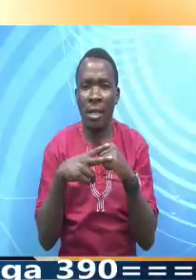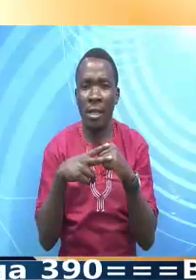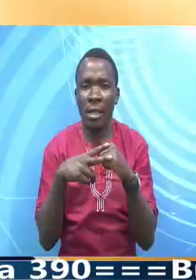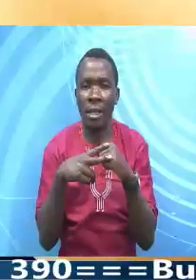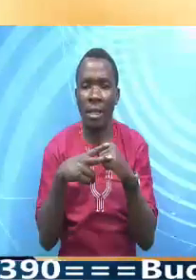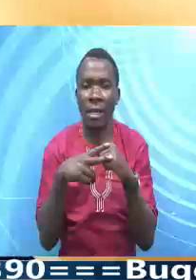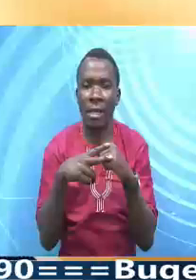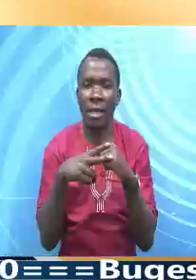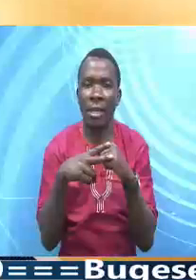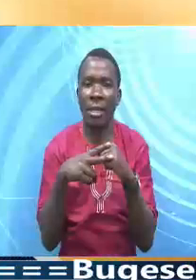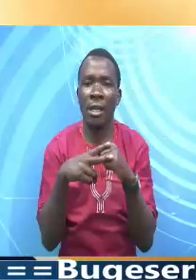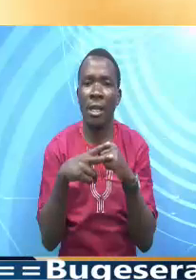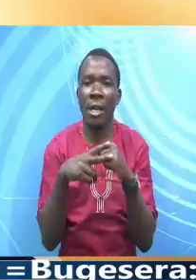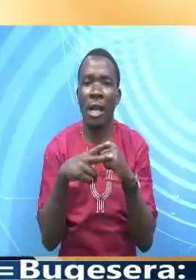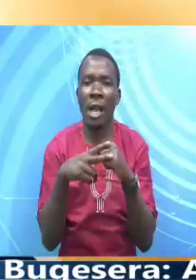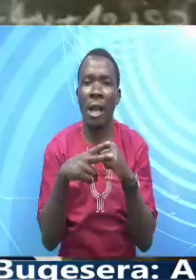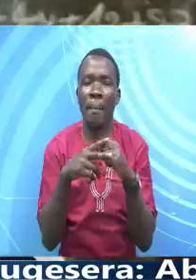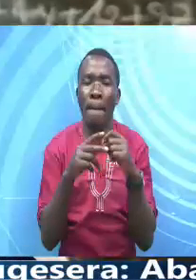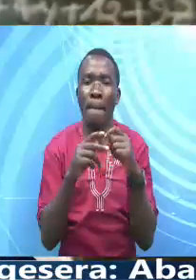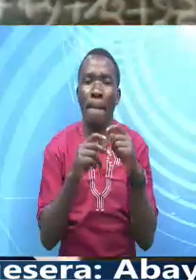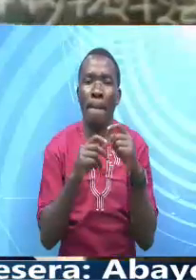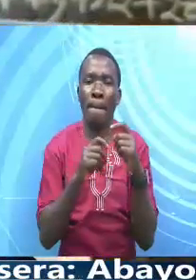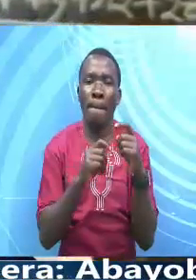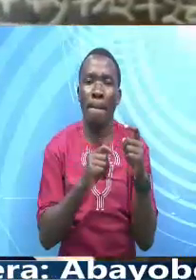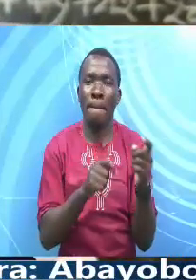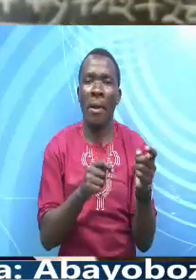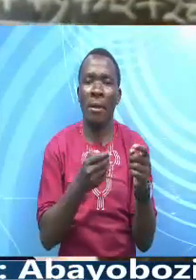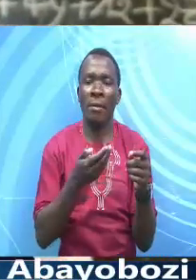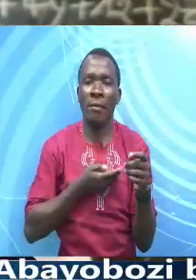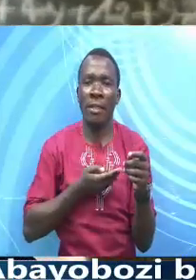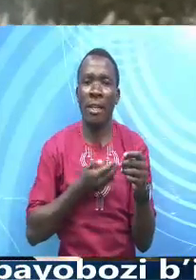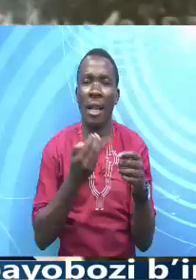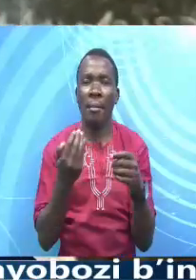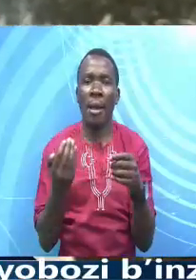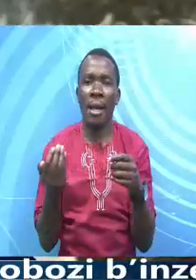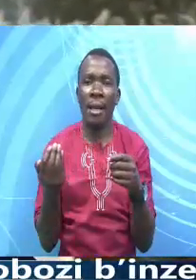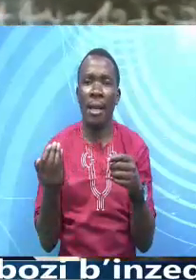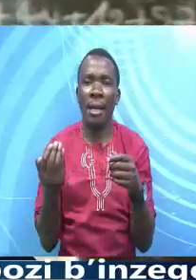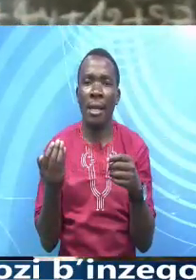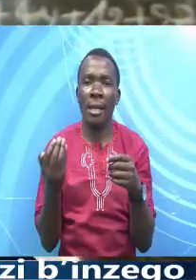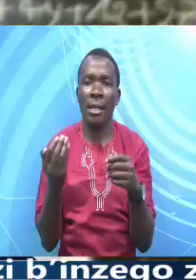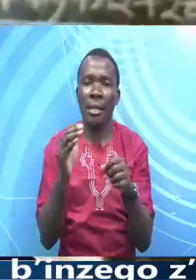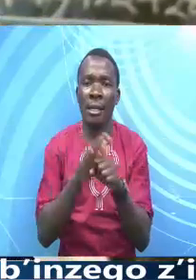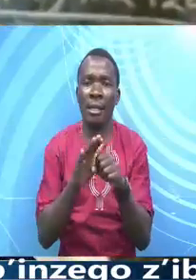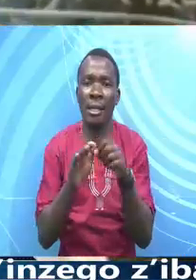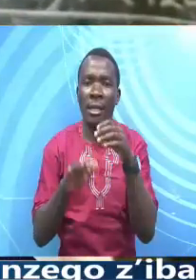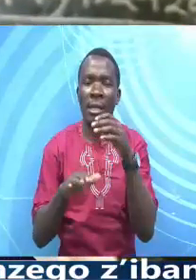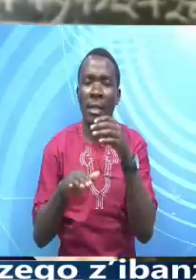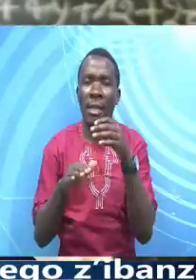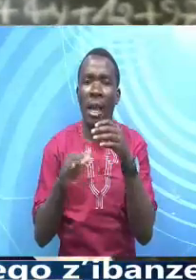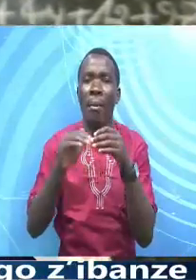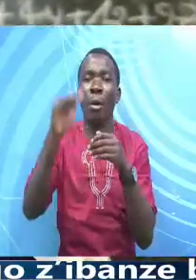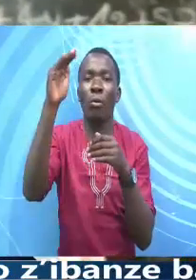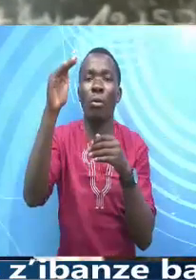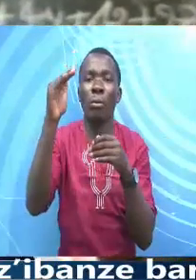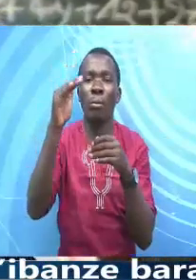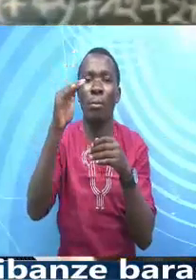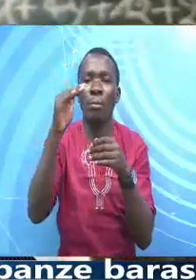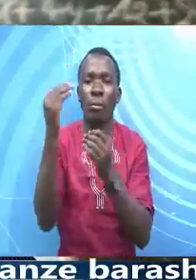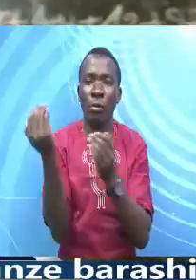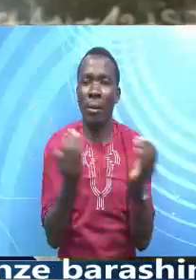y'aho baherereye abatewe inda dufite abana batatu harimo imbogamizi cyane cyane ku bana batoya abakuru bo twarabakiriye